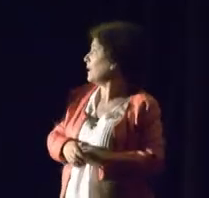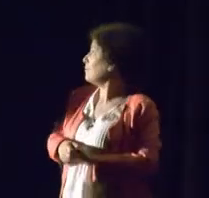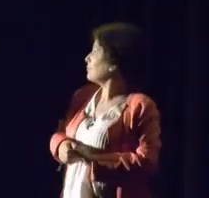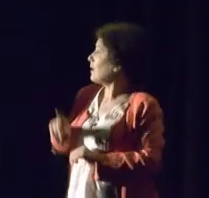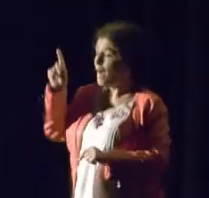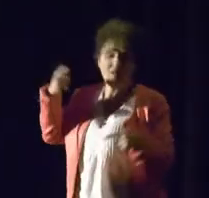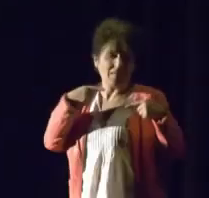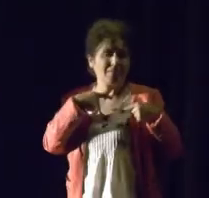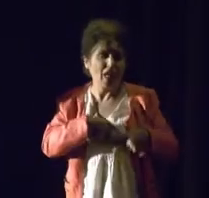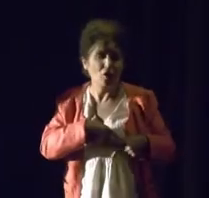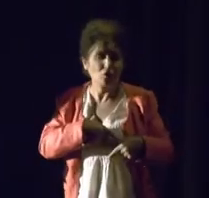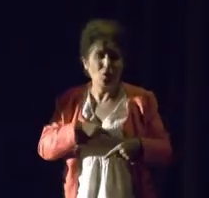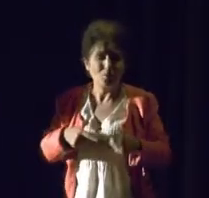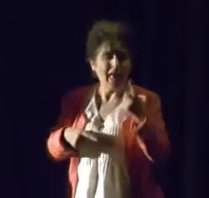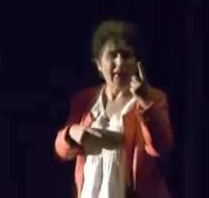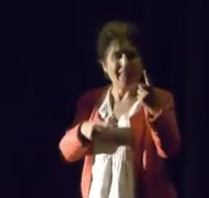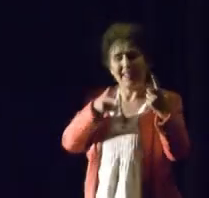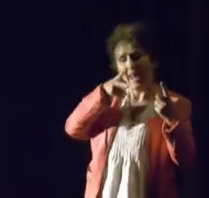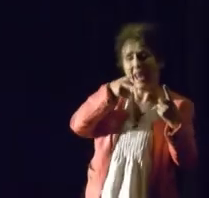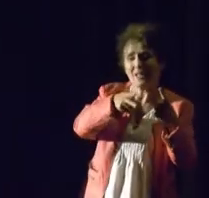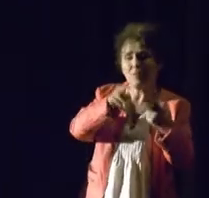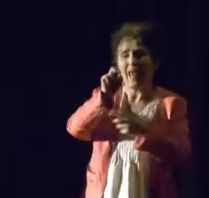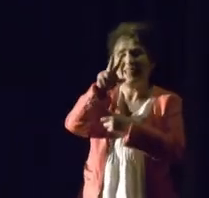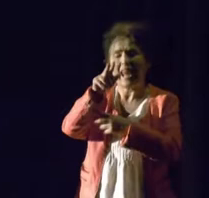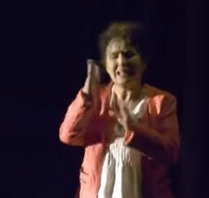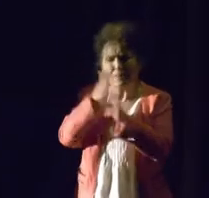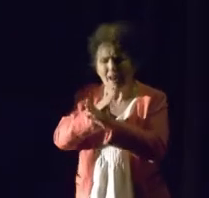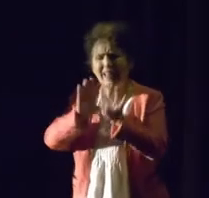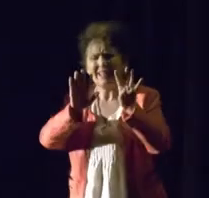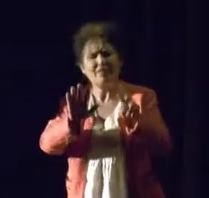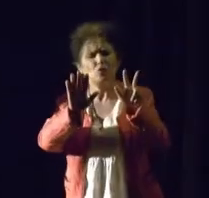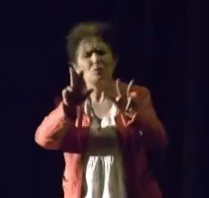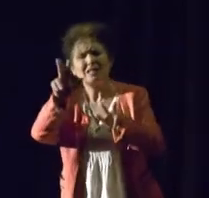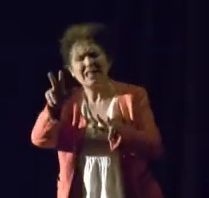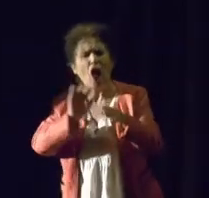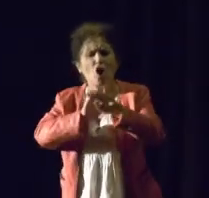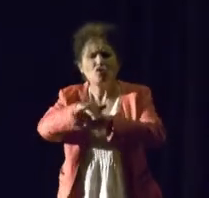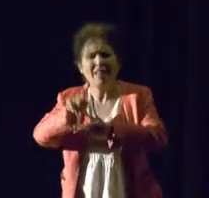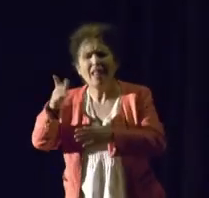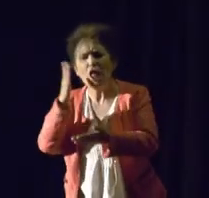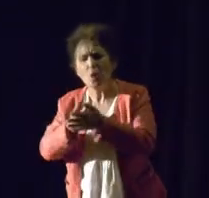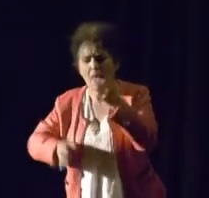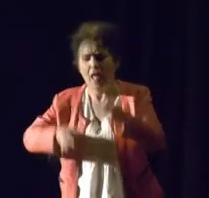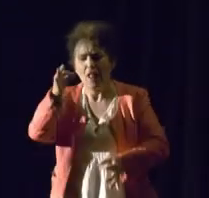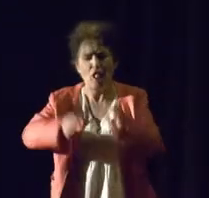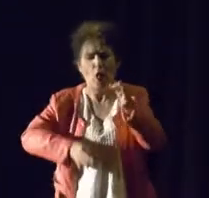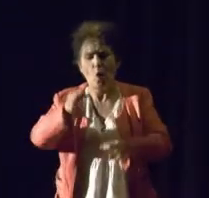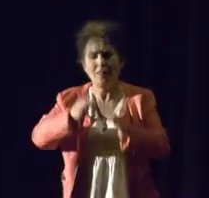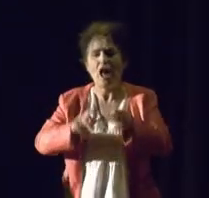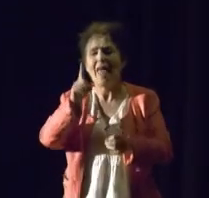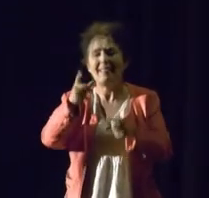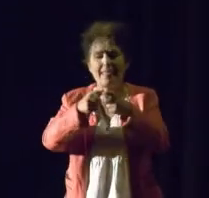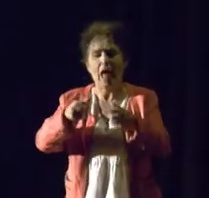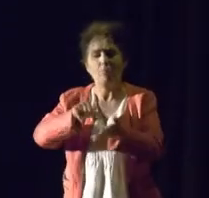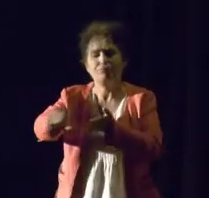кажам, многу тажно е. 1 наспроти 13 983.000 шанси да добие на лото со единична